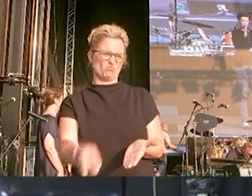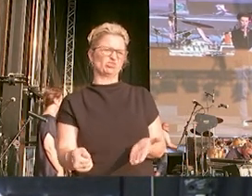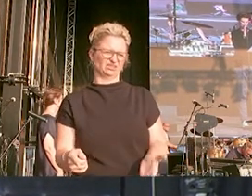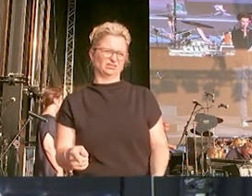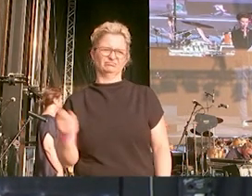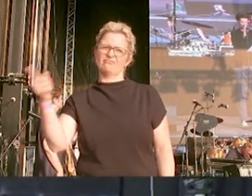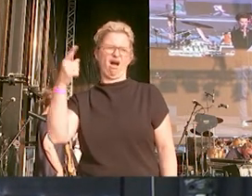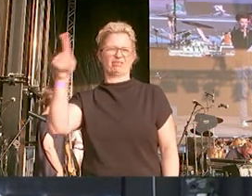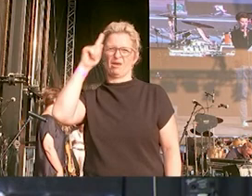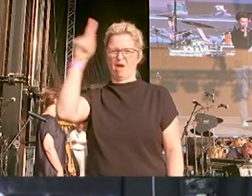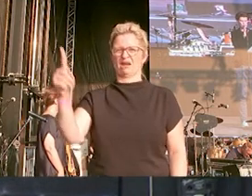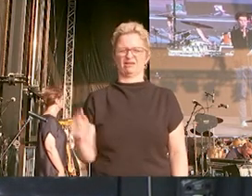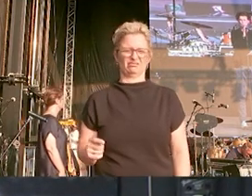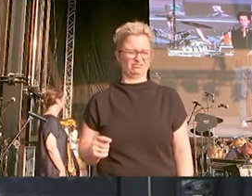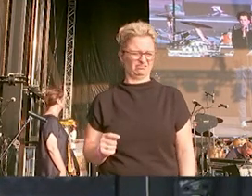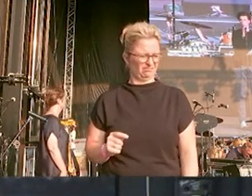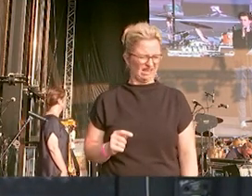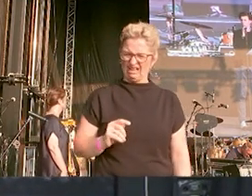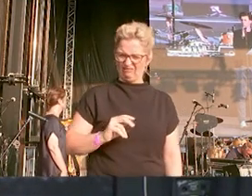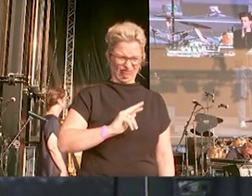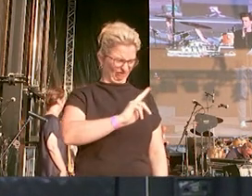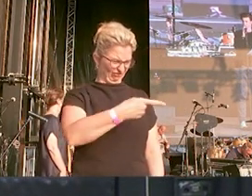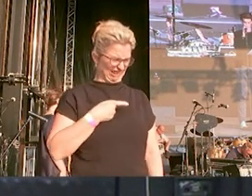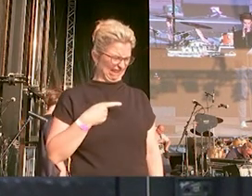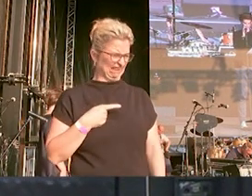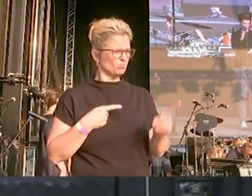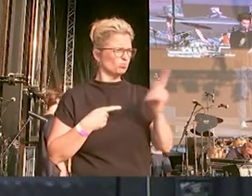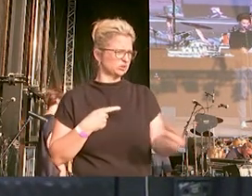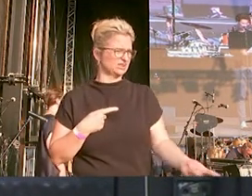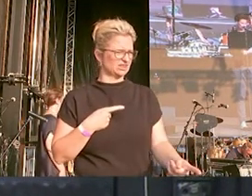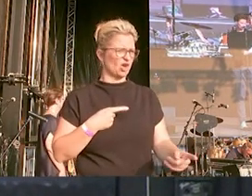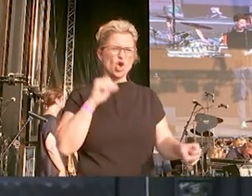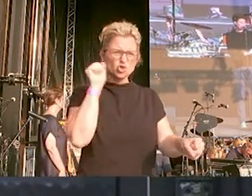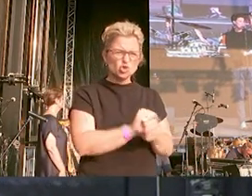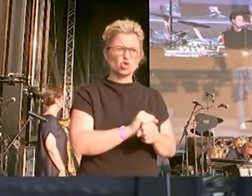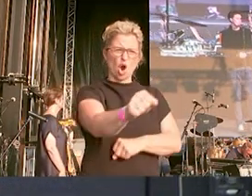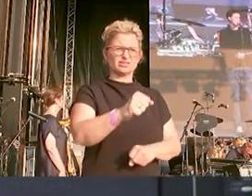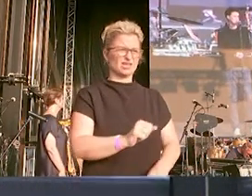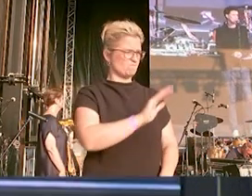müssen nicht gleichartig sein, um gleichwertig zu sein.